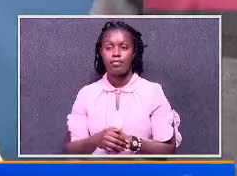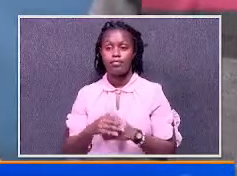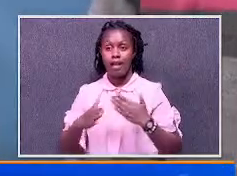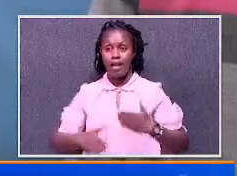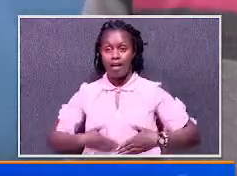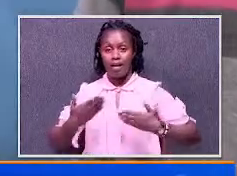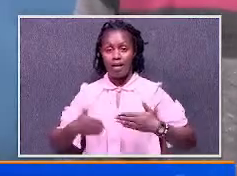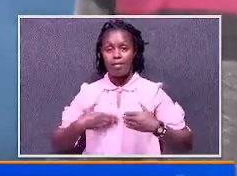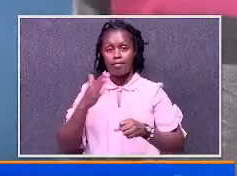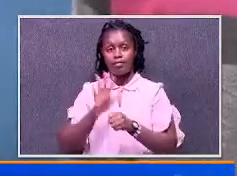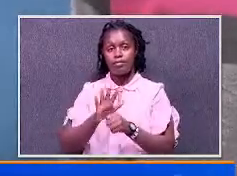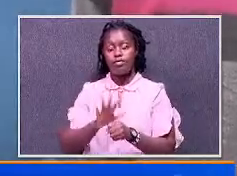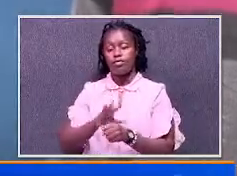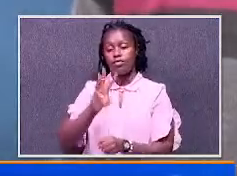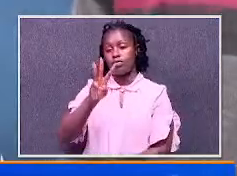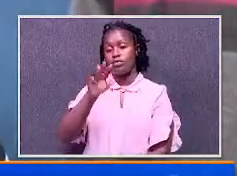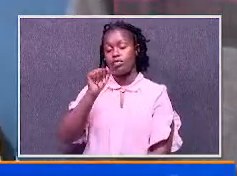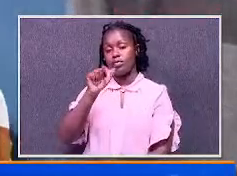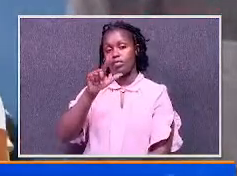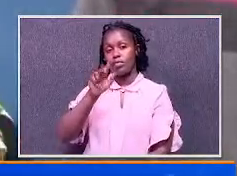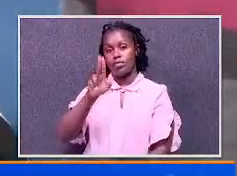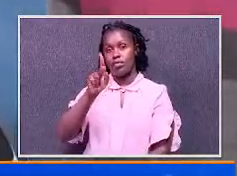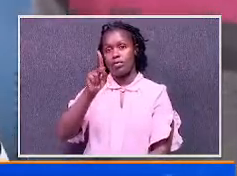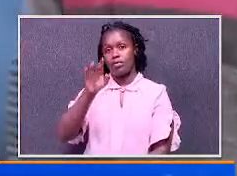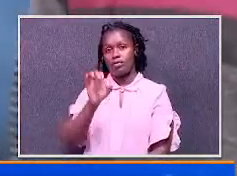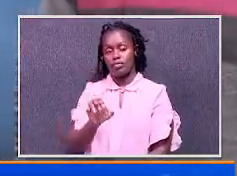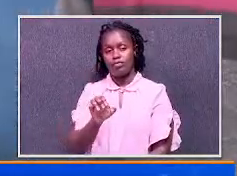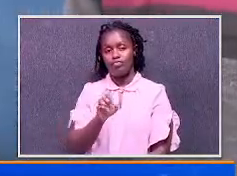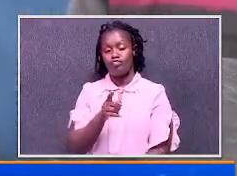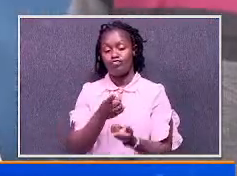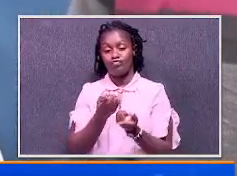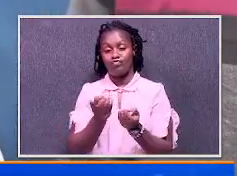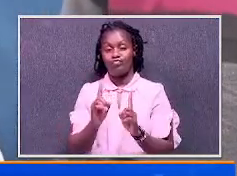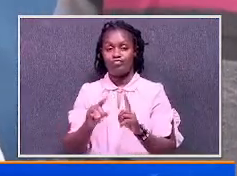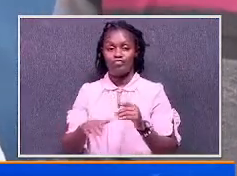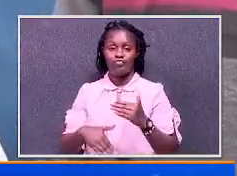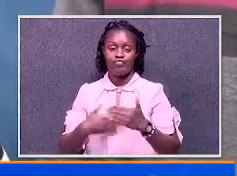Mmefurahi kwa Waruke? Mmefurahi kwa Johnny? Sana.